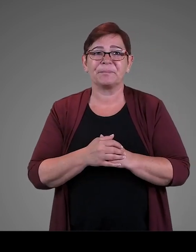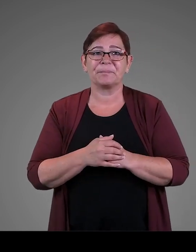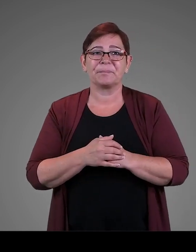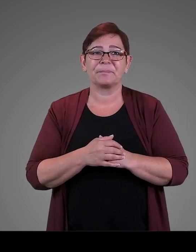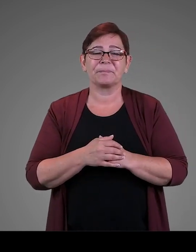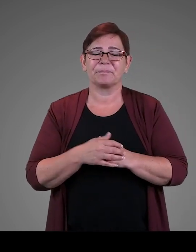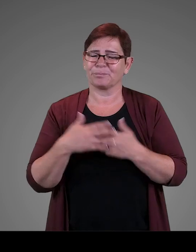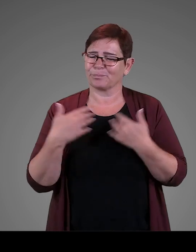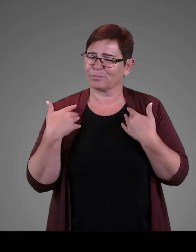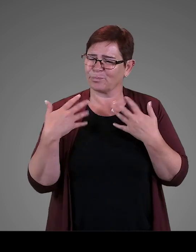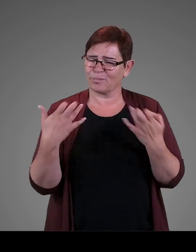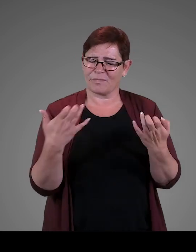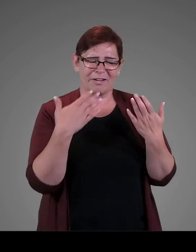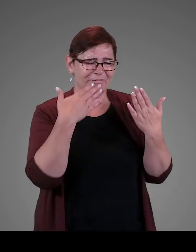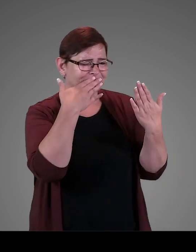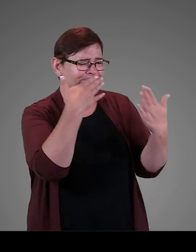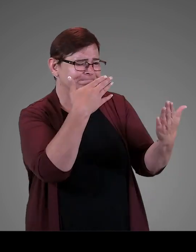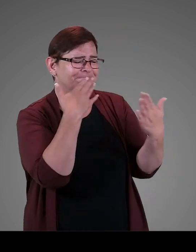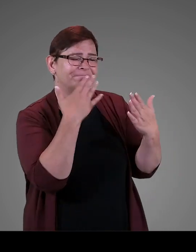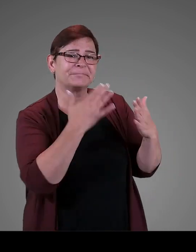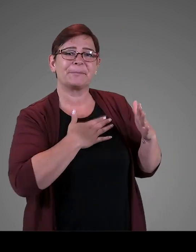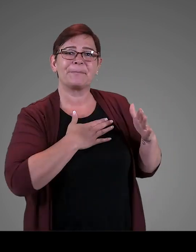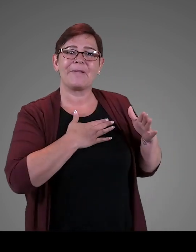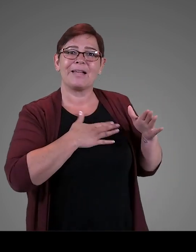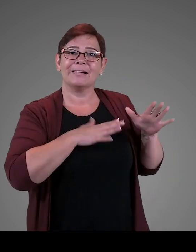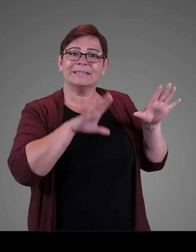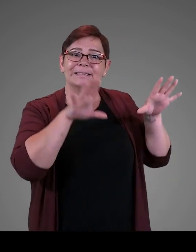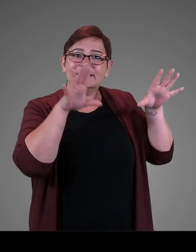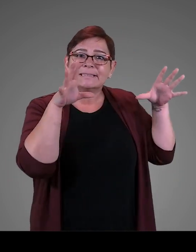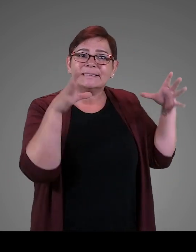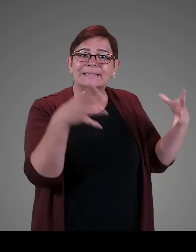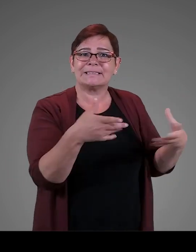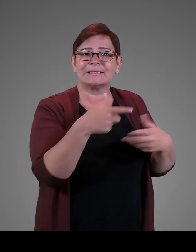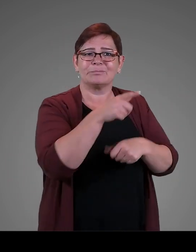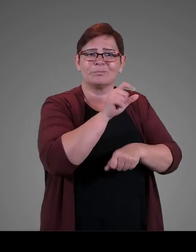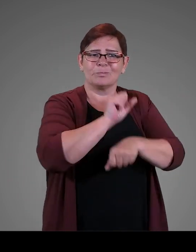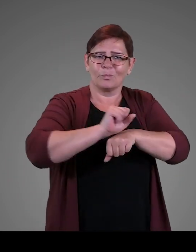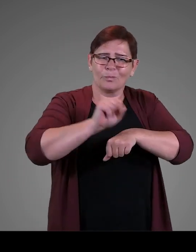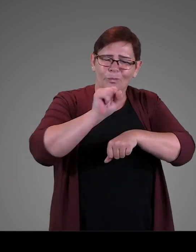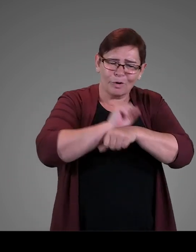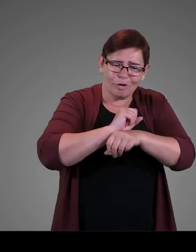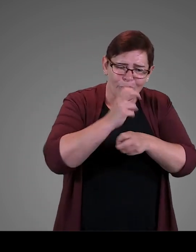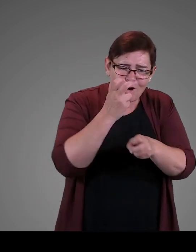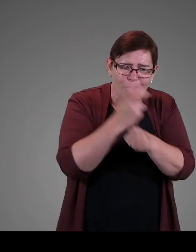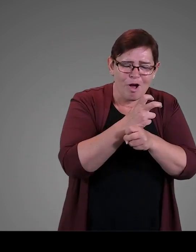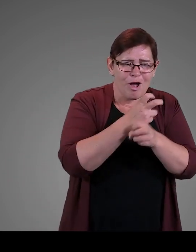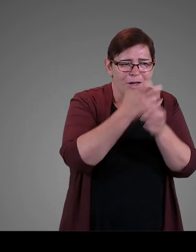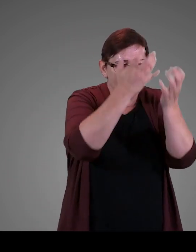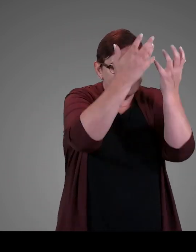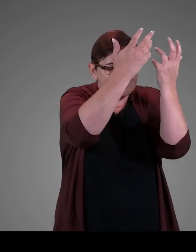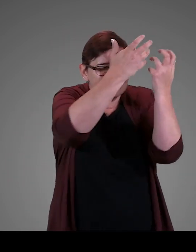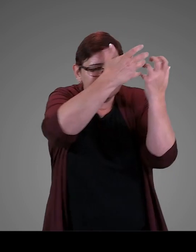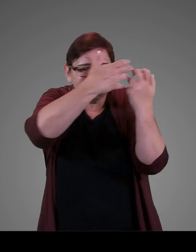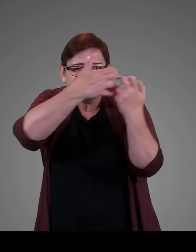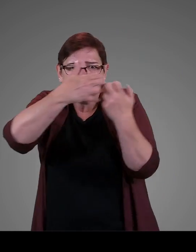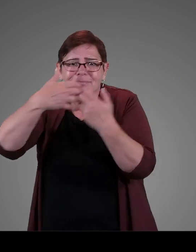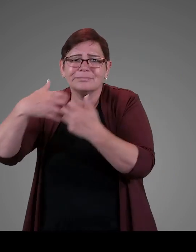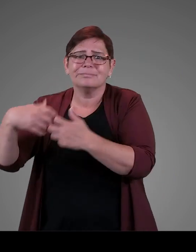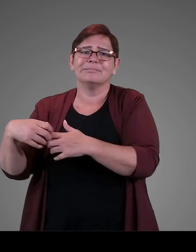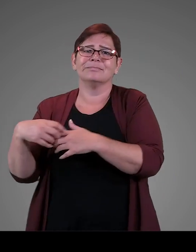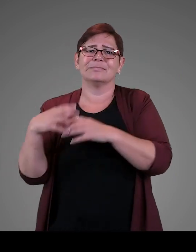Je veux aussi remercier mon équipe qui a travaillé fort là, pour la logistique,